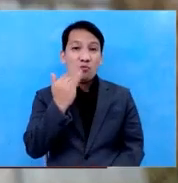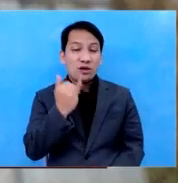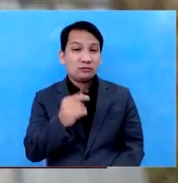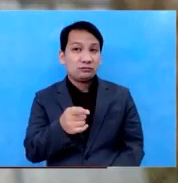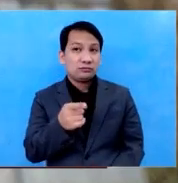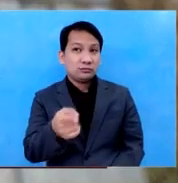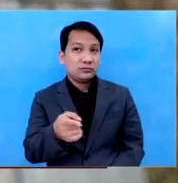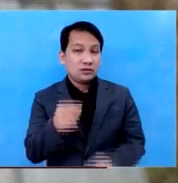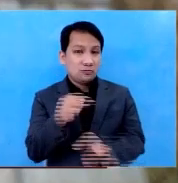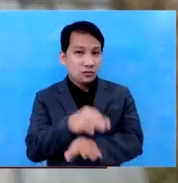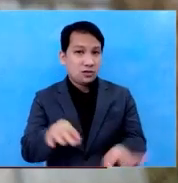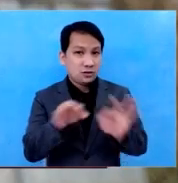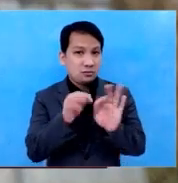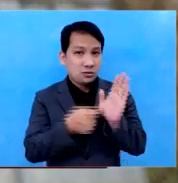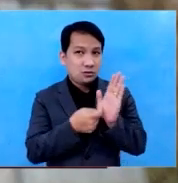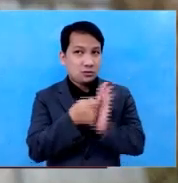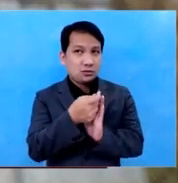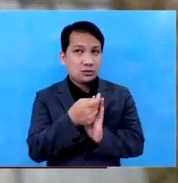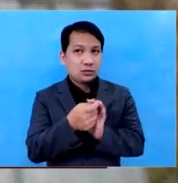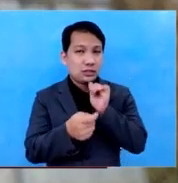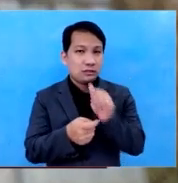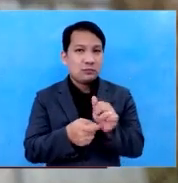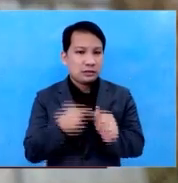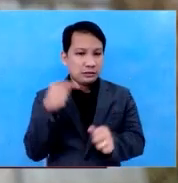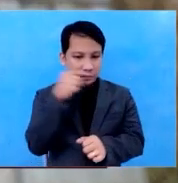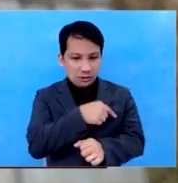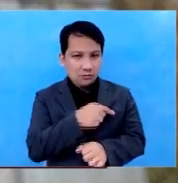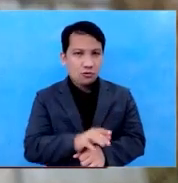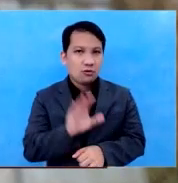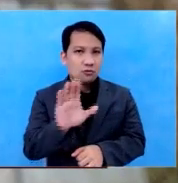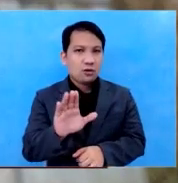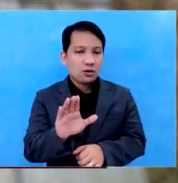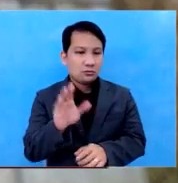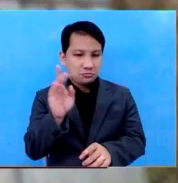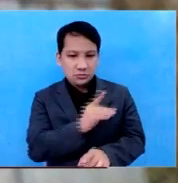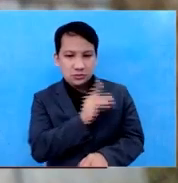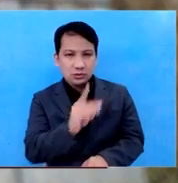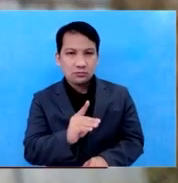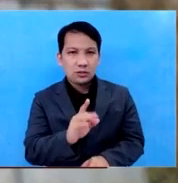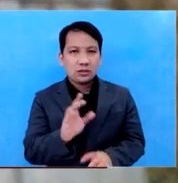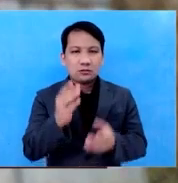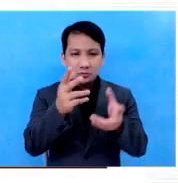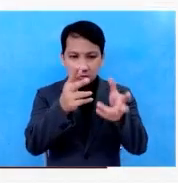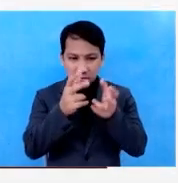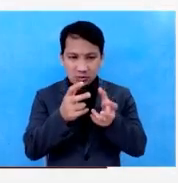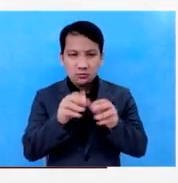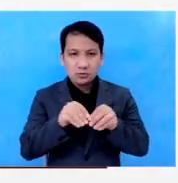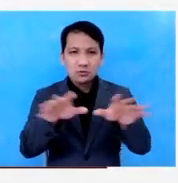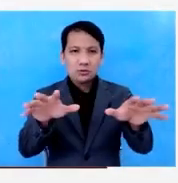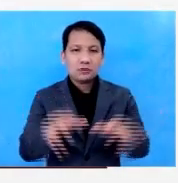dapat katotohanan at hindi kasinungulingan at paninira ang ating pinapalaganap.